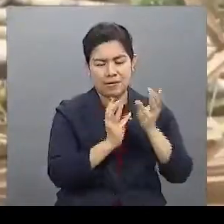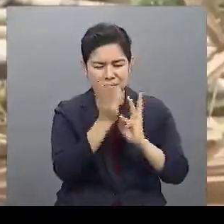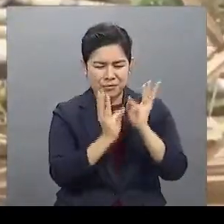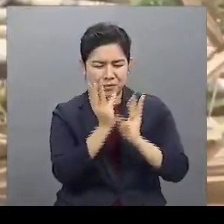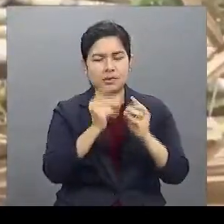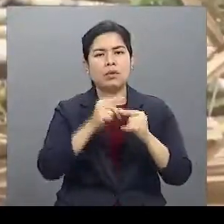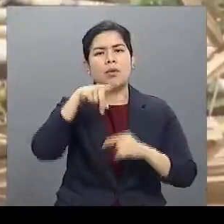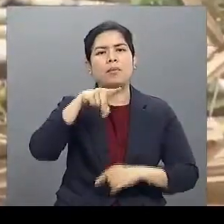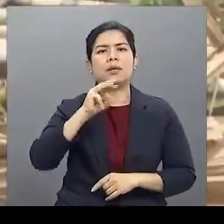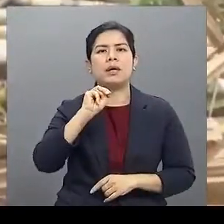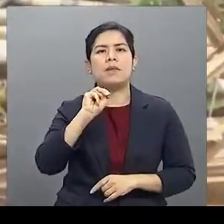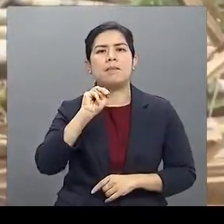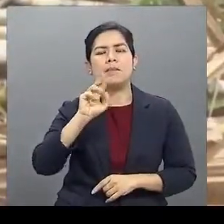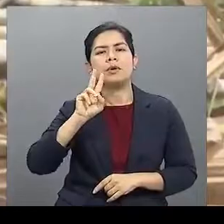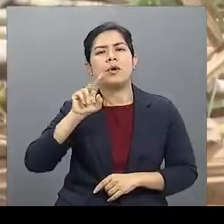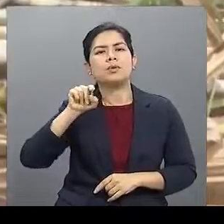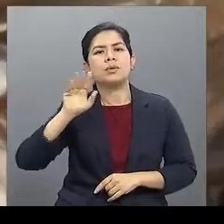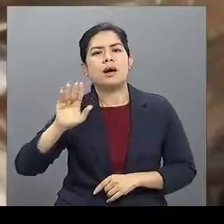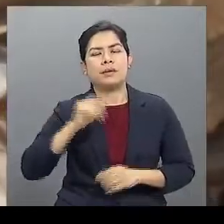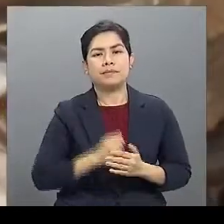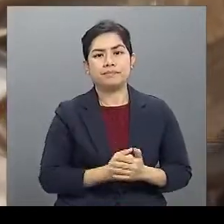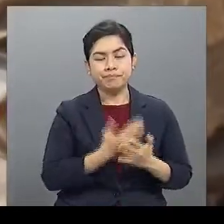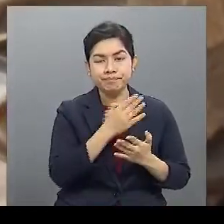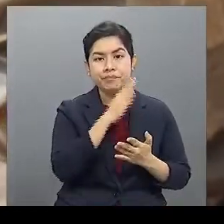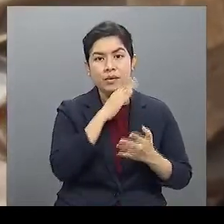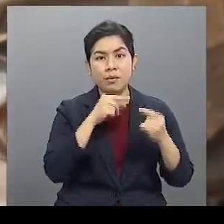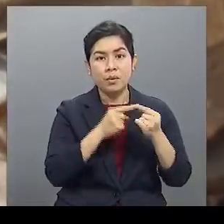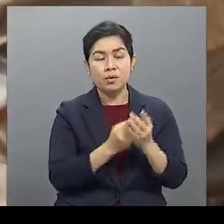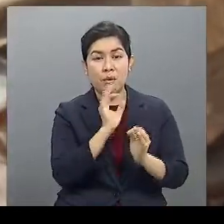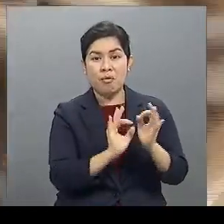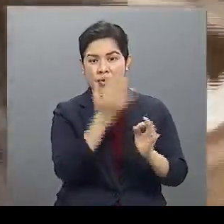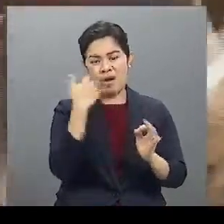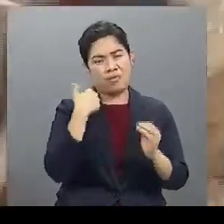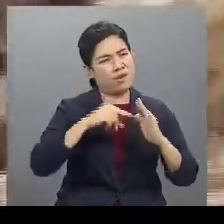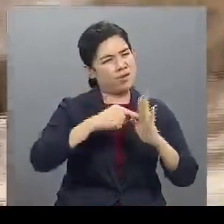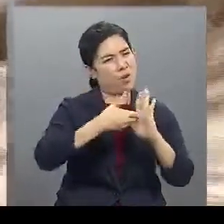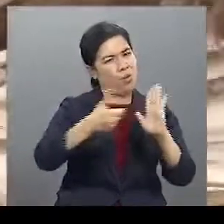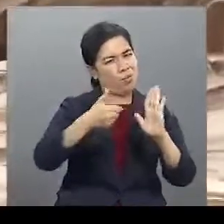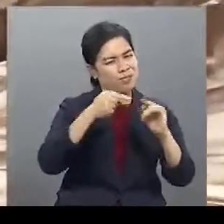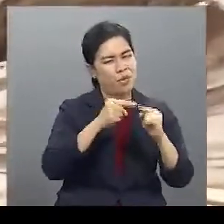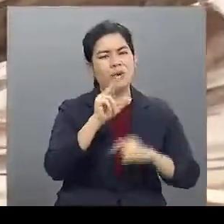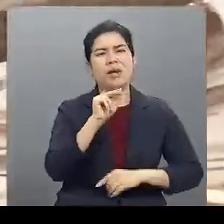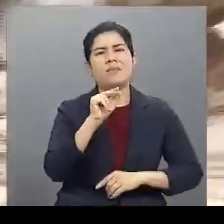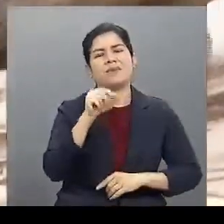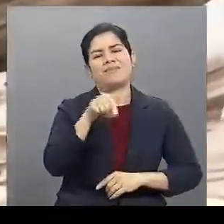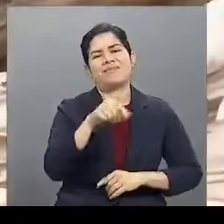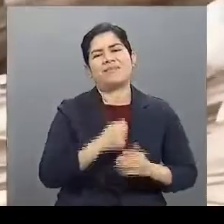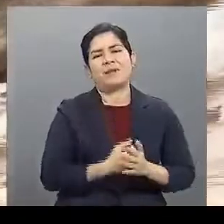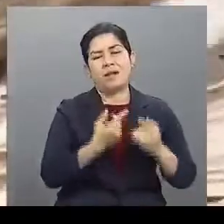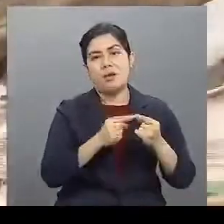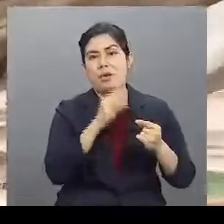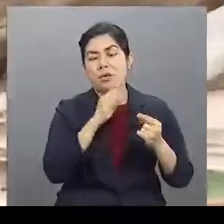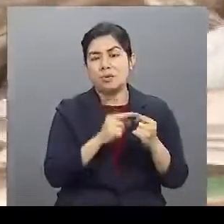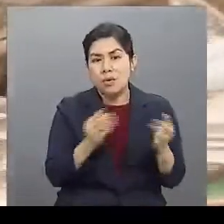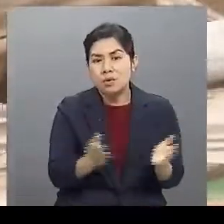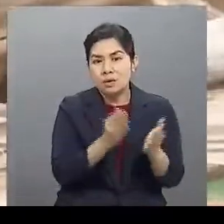โดยกำหนดหักเงินอ้อยไฟไหม้ตันละ30บาทและส่งเสริมซื้ออ้อยสดเพิ่มอีกตันละ120บาทเพื่อแก้ไขปัญหา